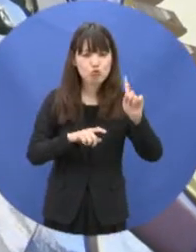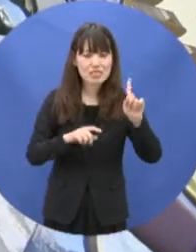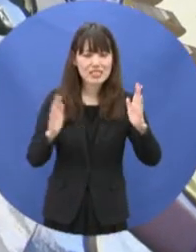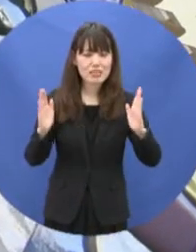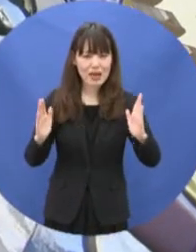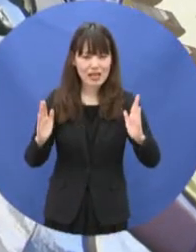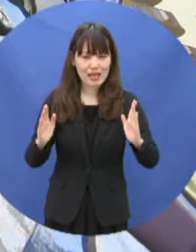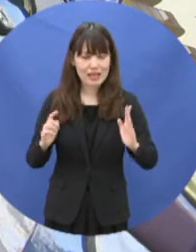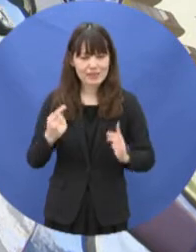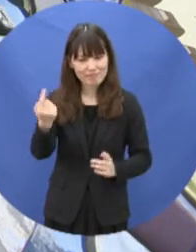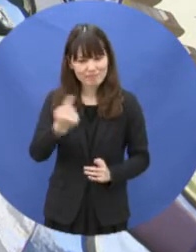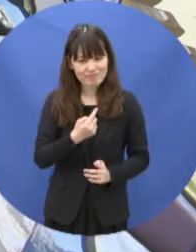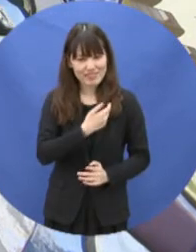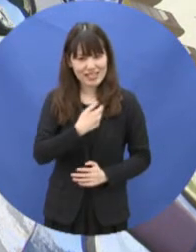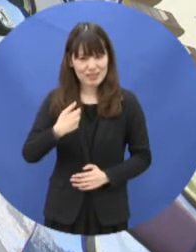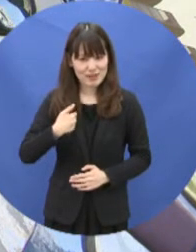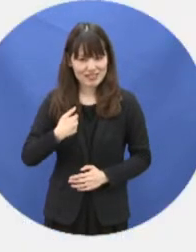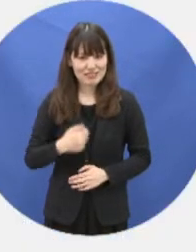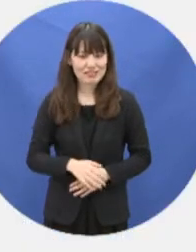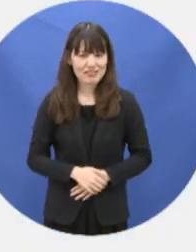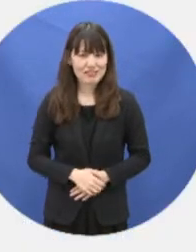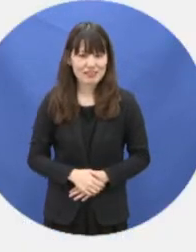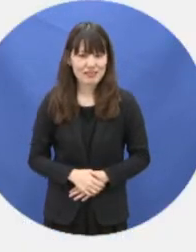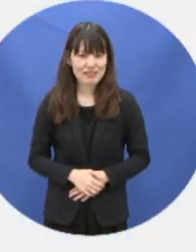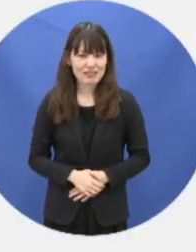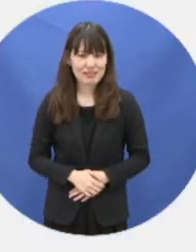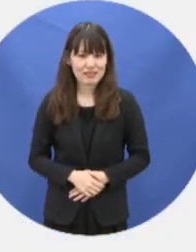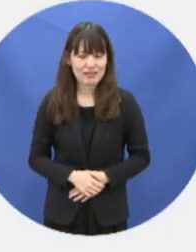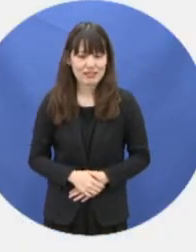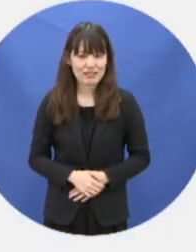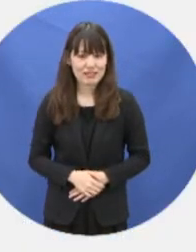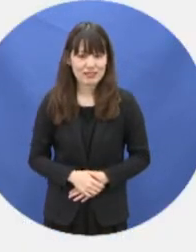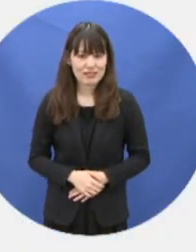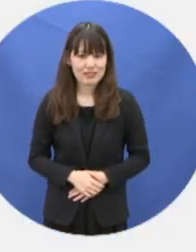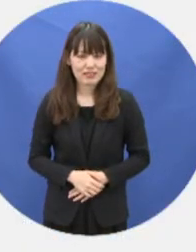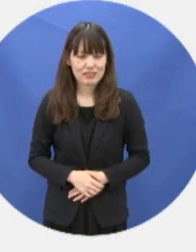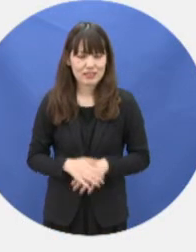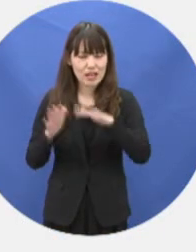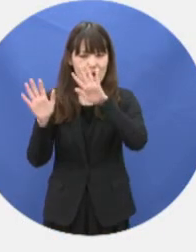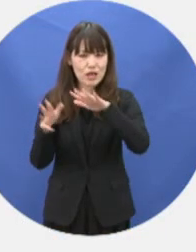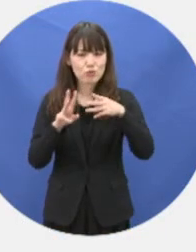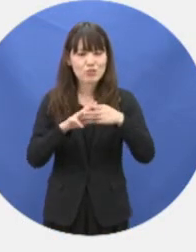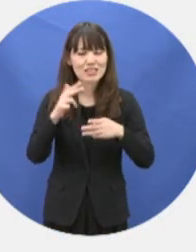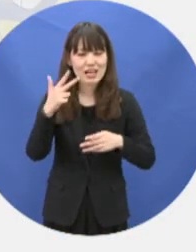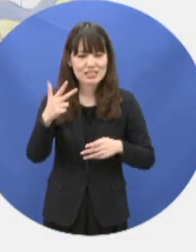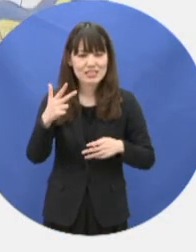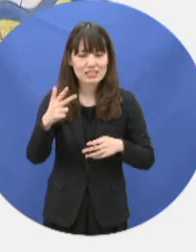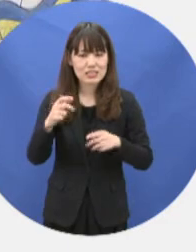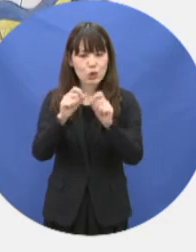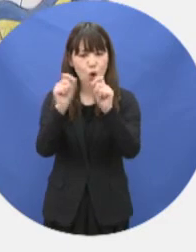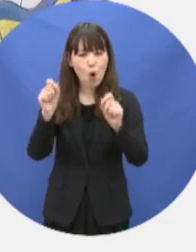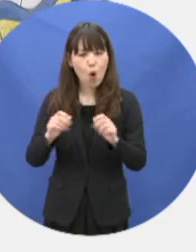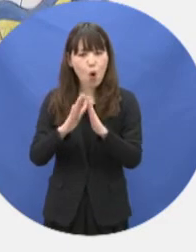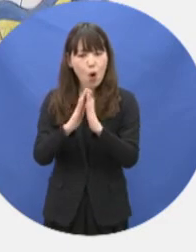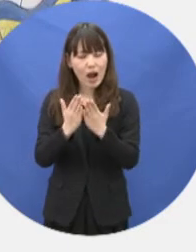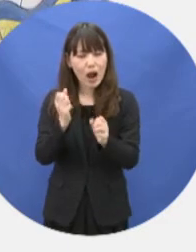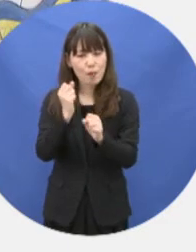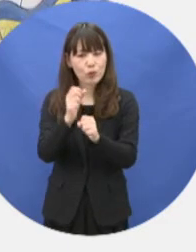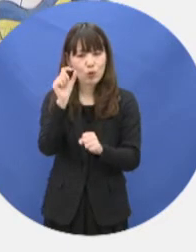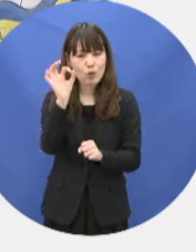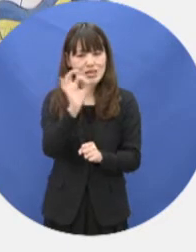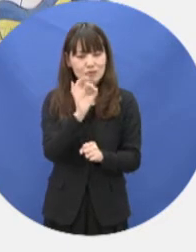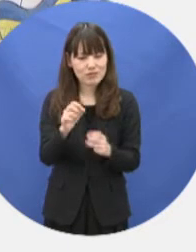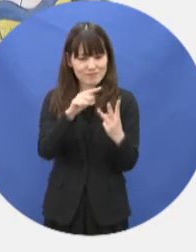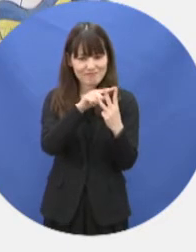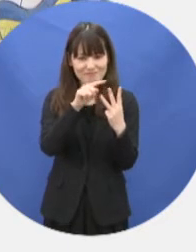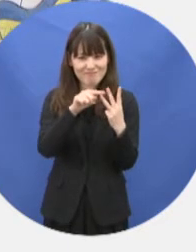誰でも見ることができます。 いいね、見て11時まで見れるの。 さて、吹田市にある岡本太郎作品いかがだ